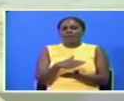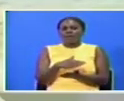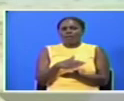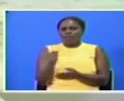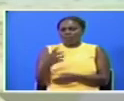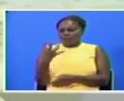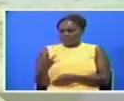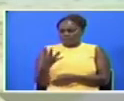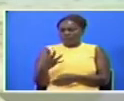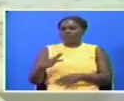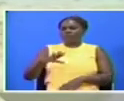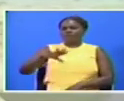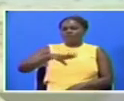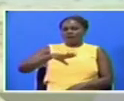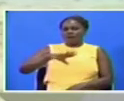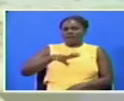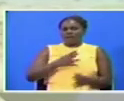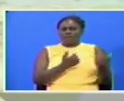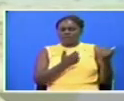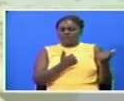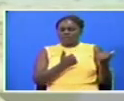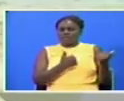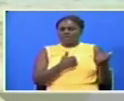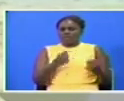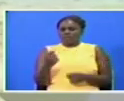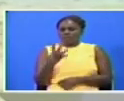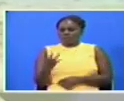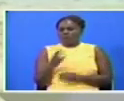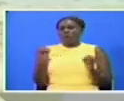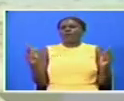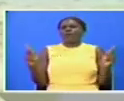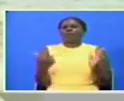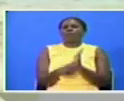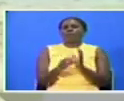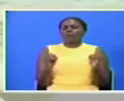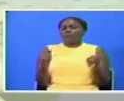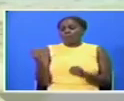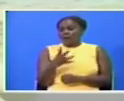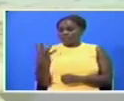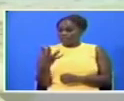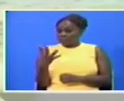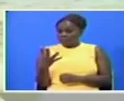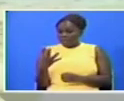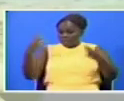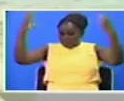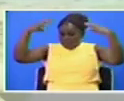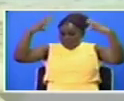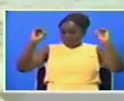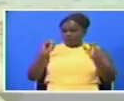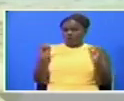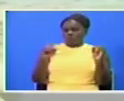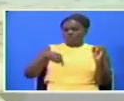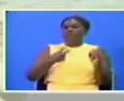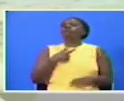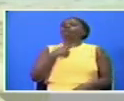April we would be fine. Expect the rains in April and we would be okay. Come April, no rains and we are